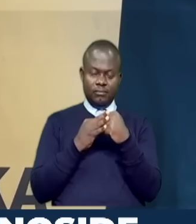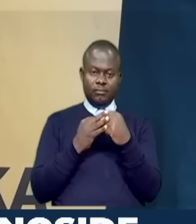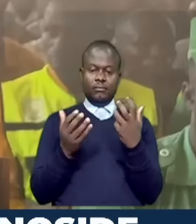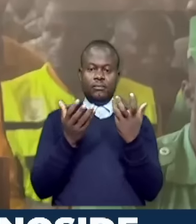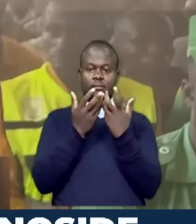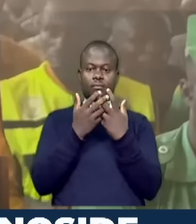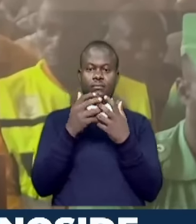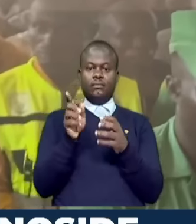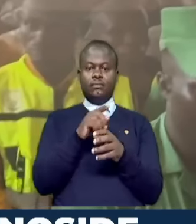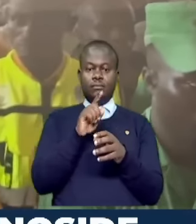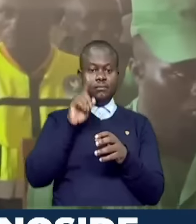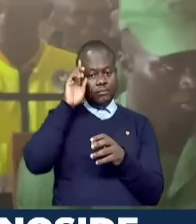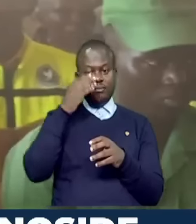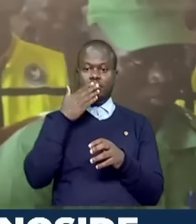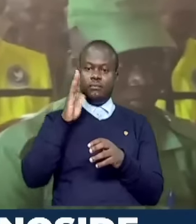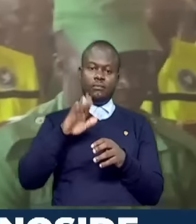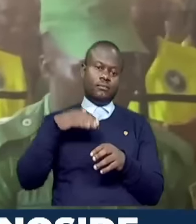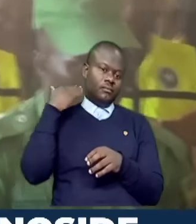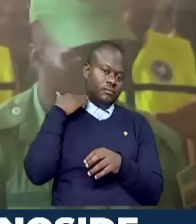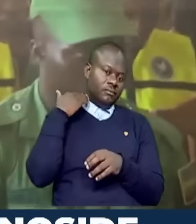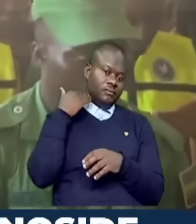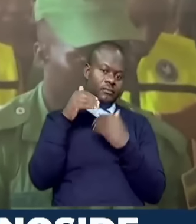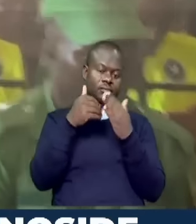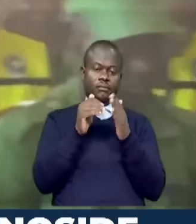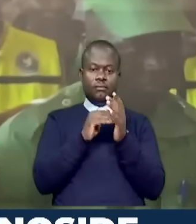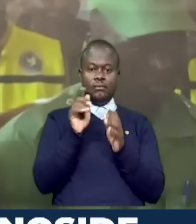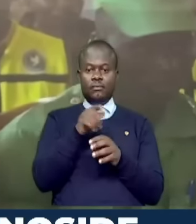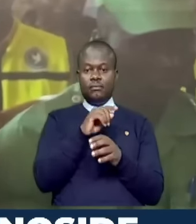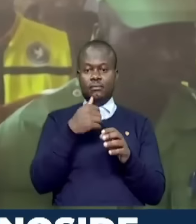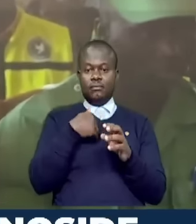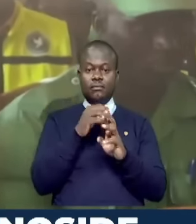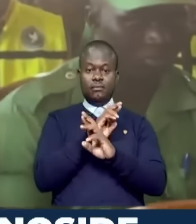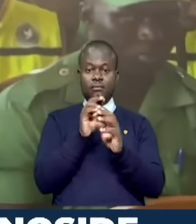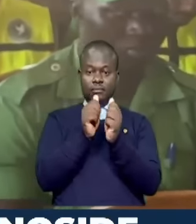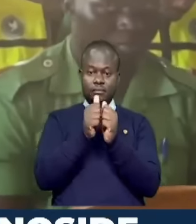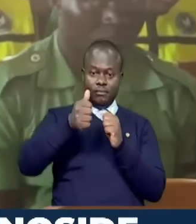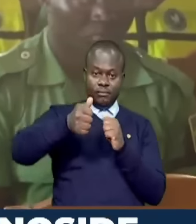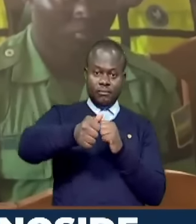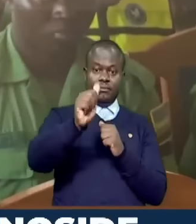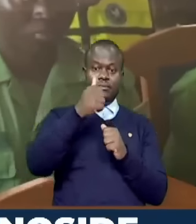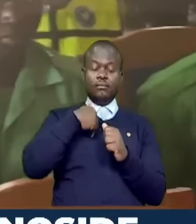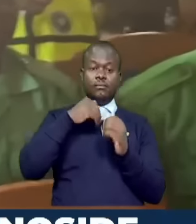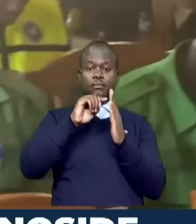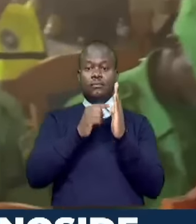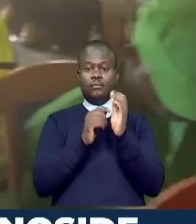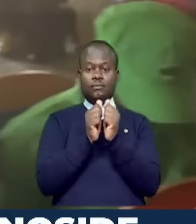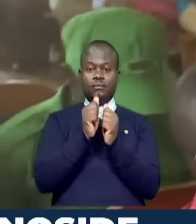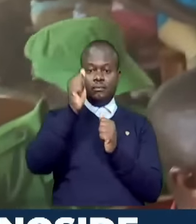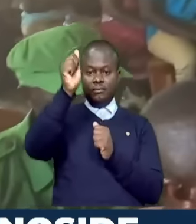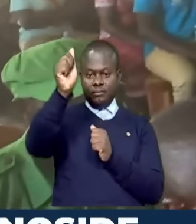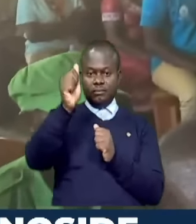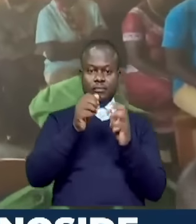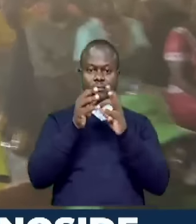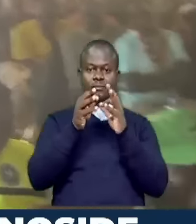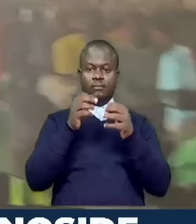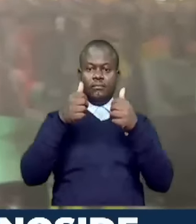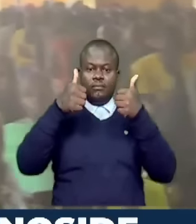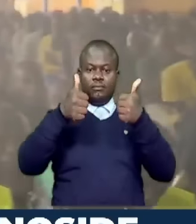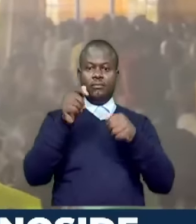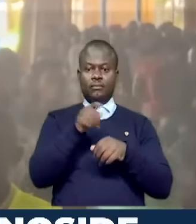ryerekeranye n'icyaha cy'ingengabitekerezo ya jenoside ndetse n'ibyaha bifitanye isano nayo rifite ingingo 15 zisobanura neza